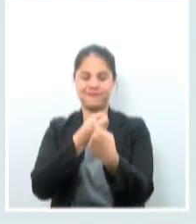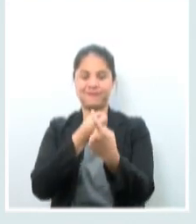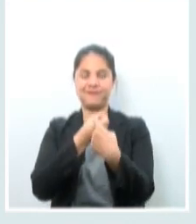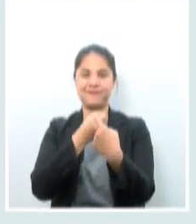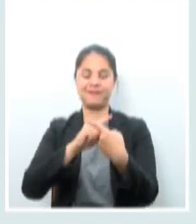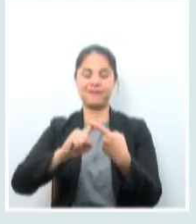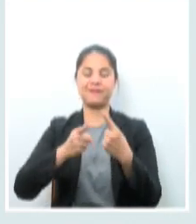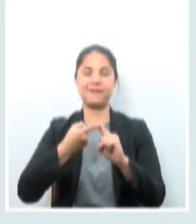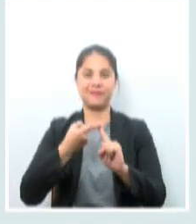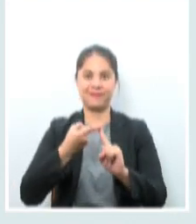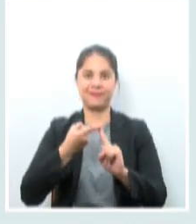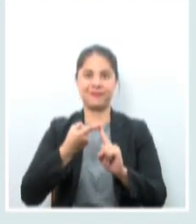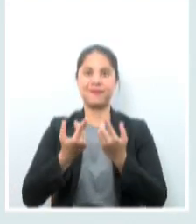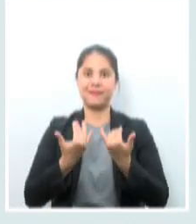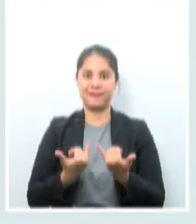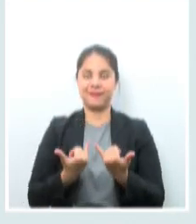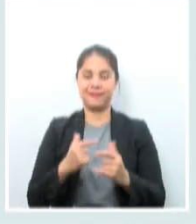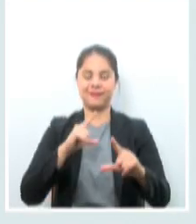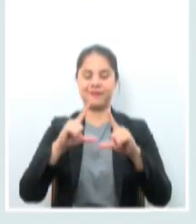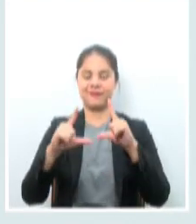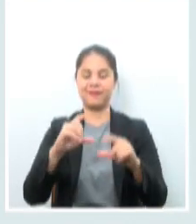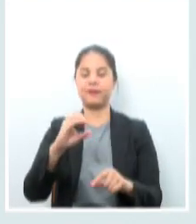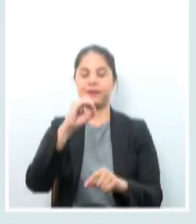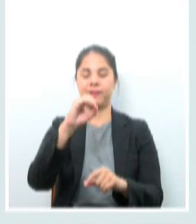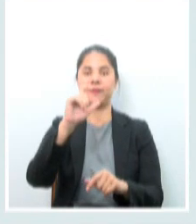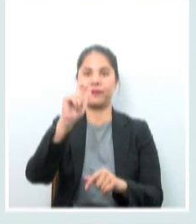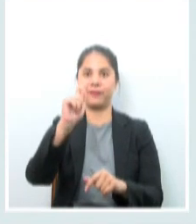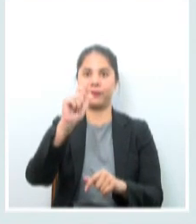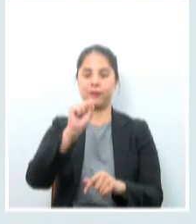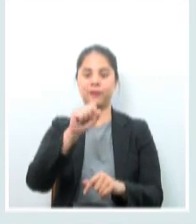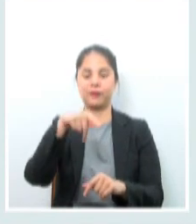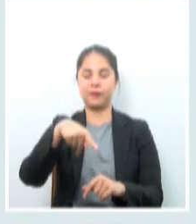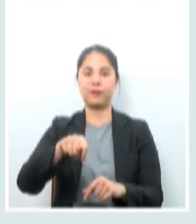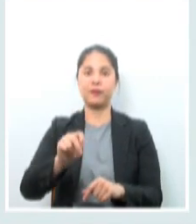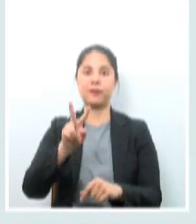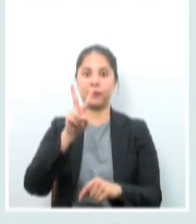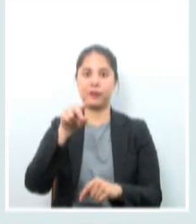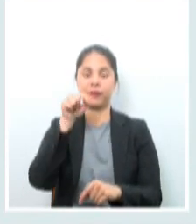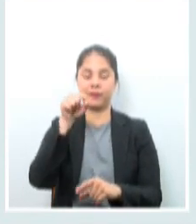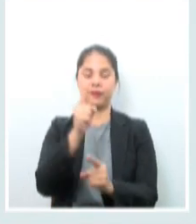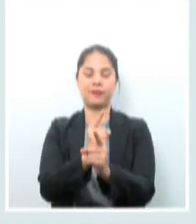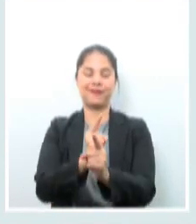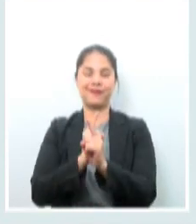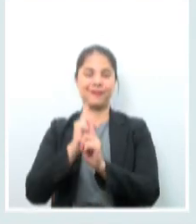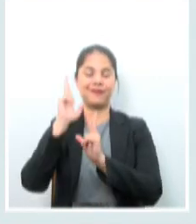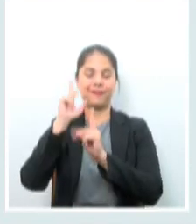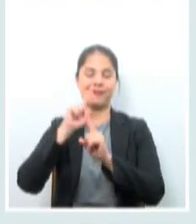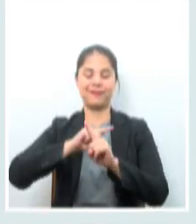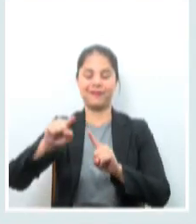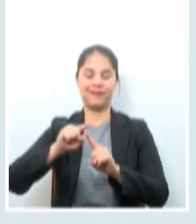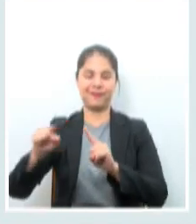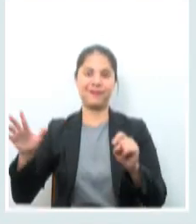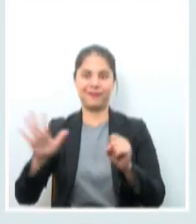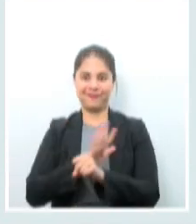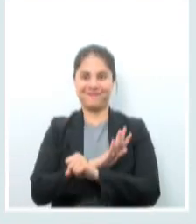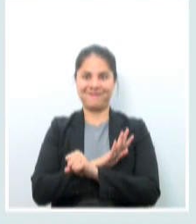เลยนะเป็นเพื่อนกันตอนนี้กับ LINE OA สพท.ค่ะกับเป็นหนึ่งช่องทางที่เราสามารถที่จะติดตามรับ ทราบข่าวสารความเคลื่อน